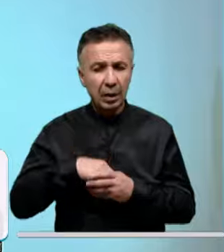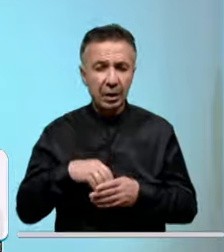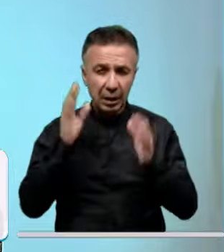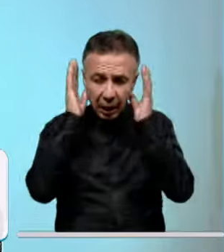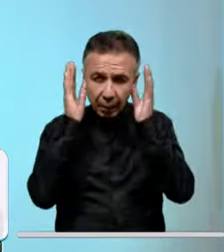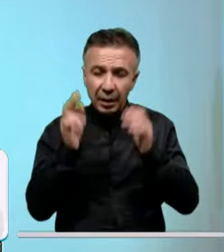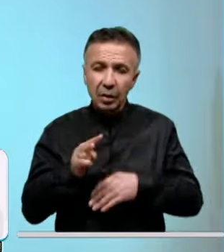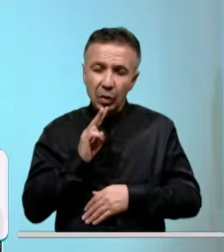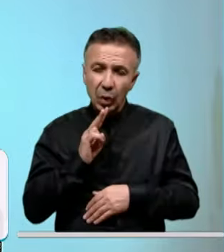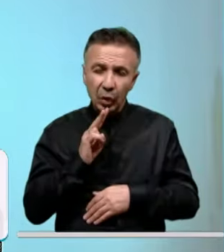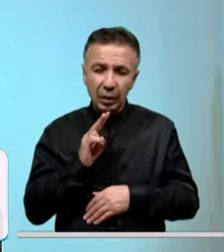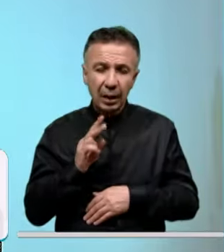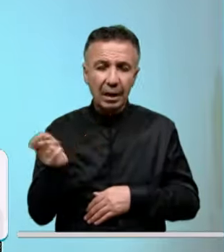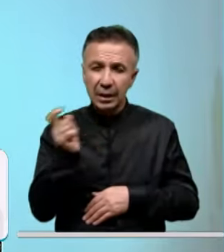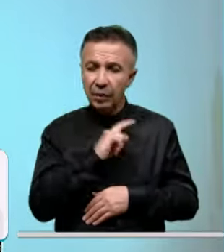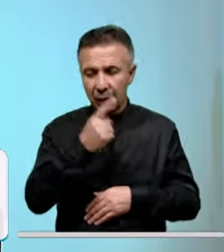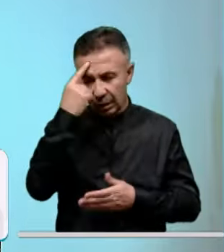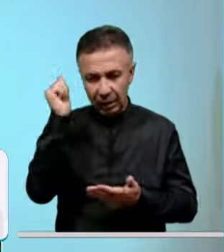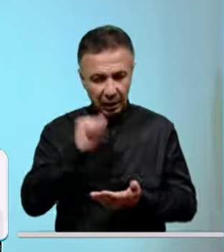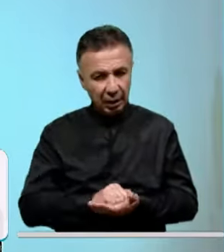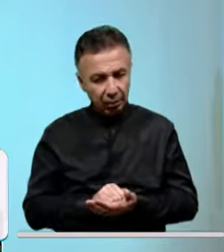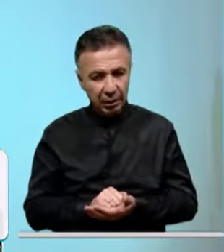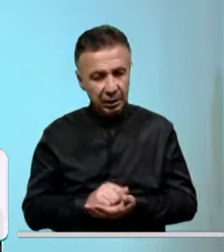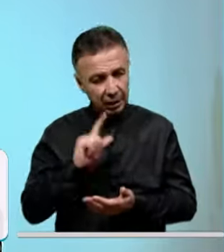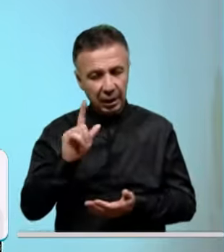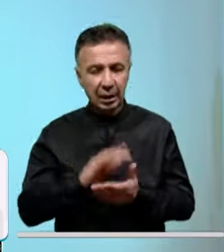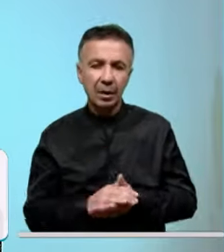sonunda sehiv secdesi yapması icap eder.